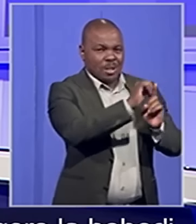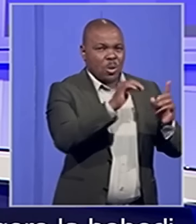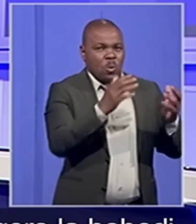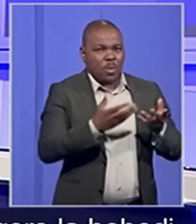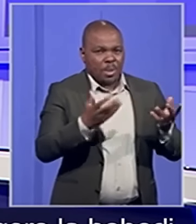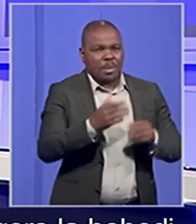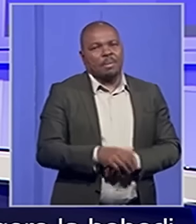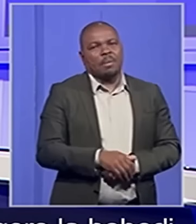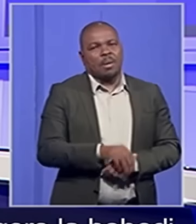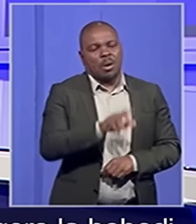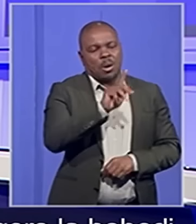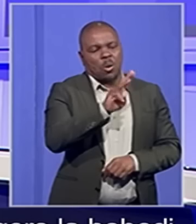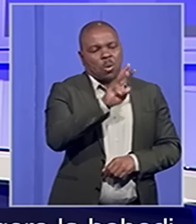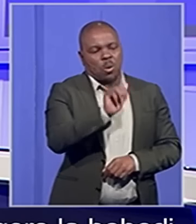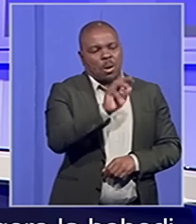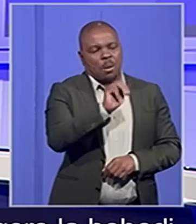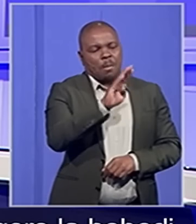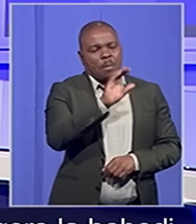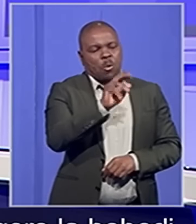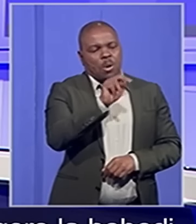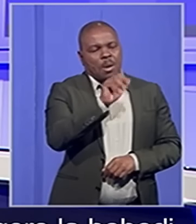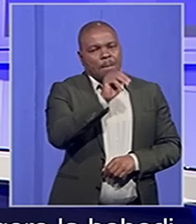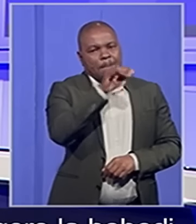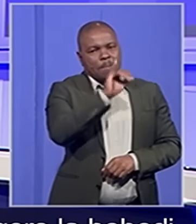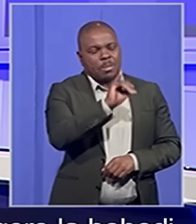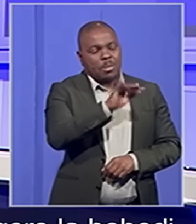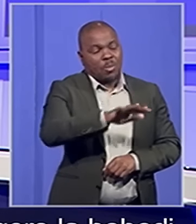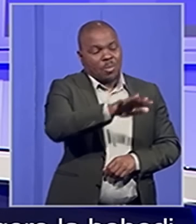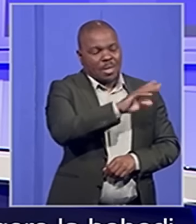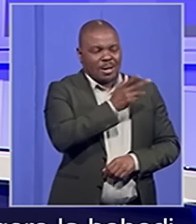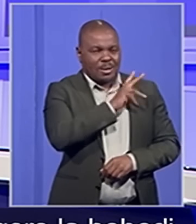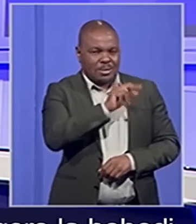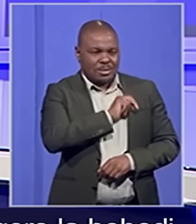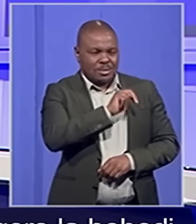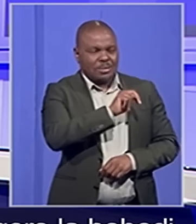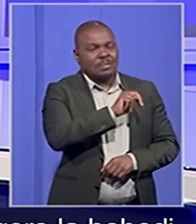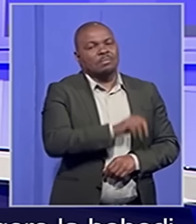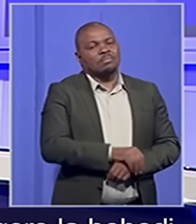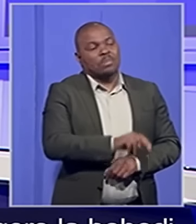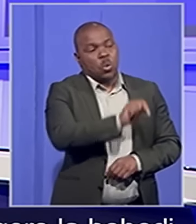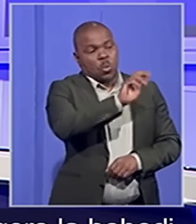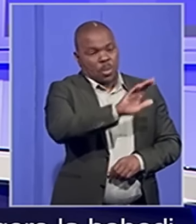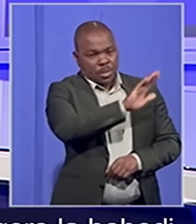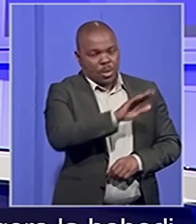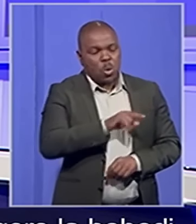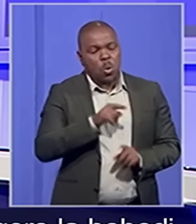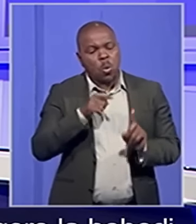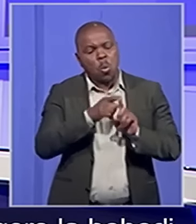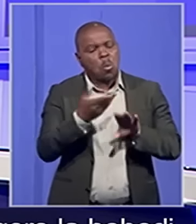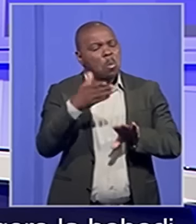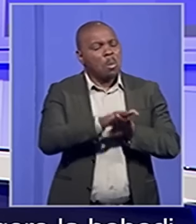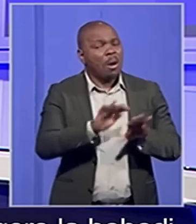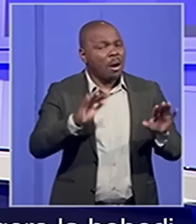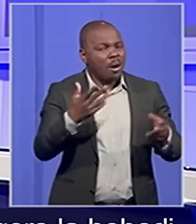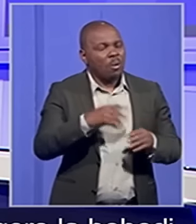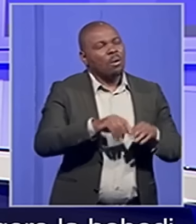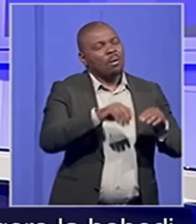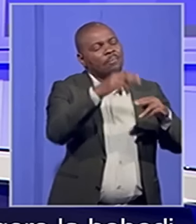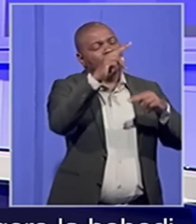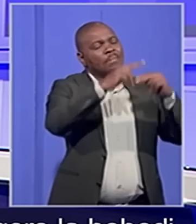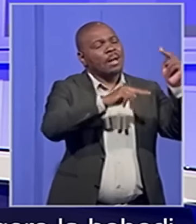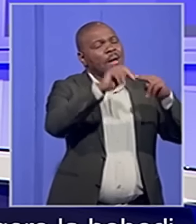Mthethwa kgauswi le kwa Mbonambi le boa la lebopo la province yeo. Mthethwa o hlokofetše morago ga go wa lebatong la bo 22